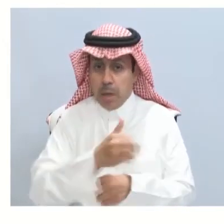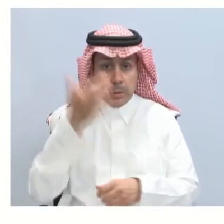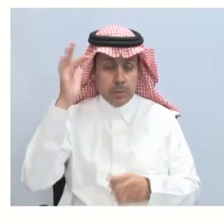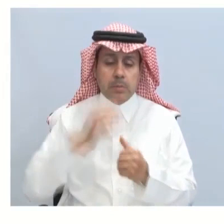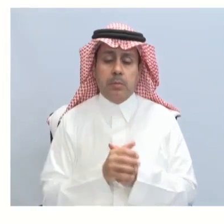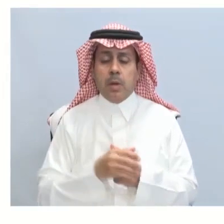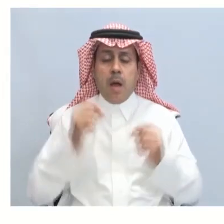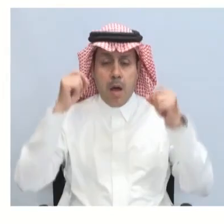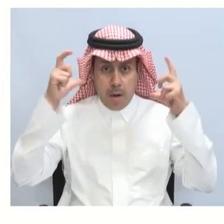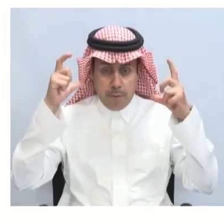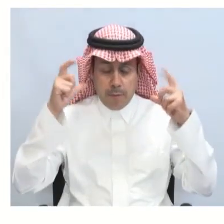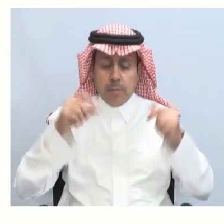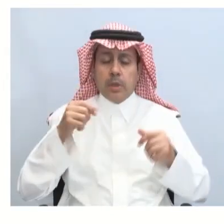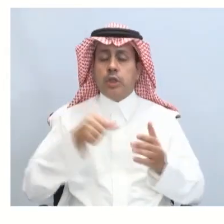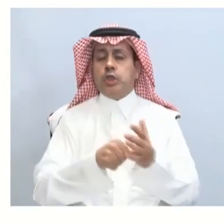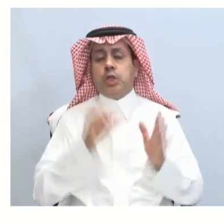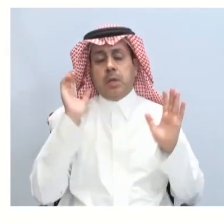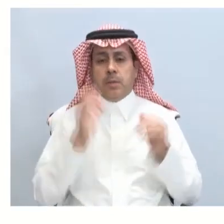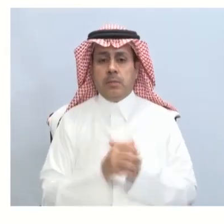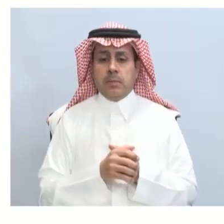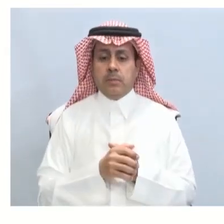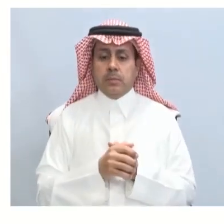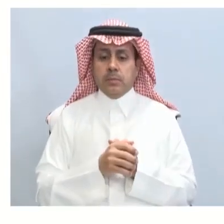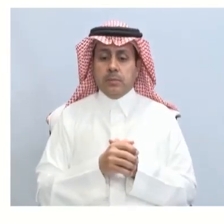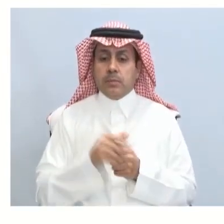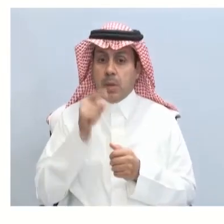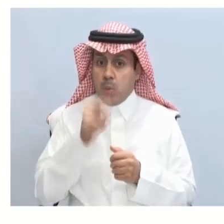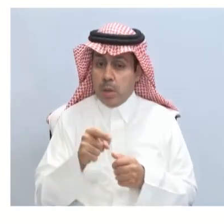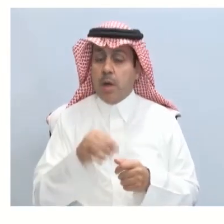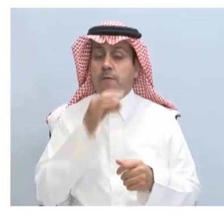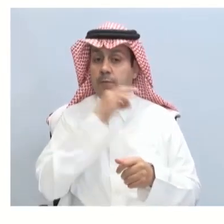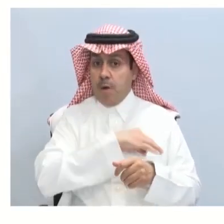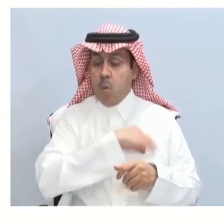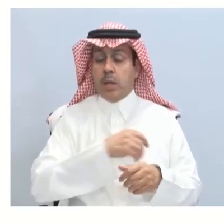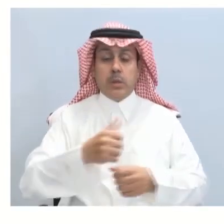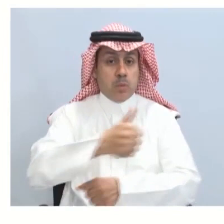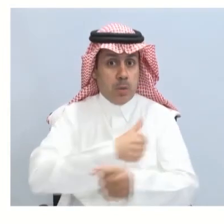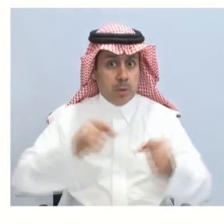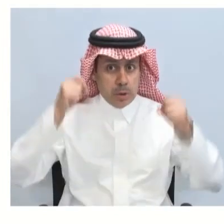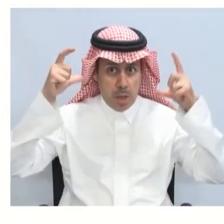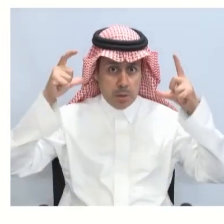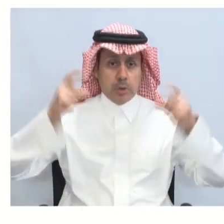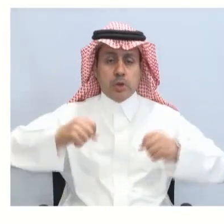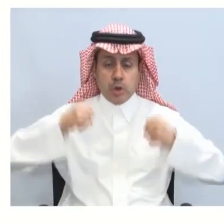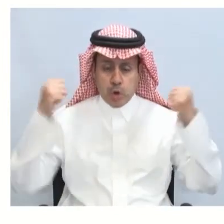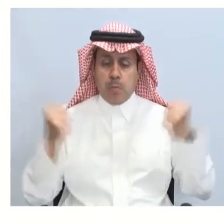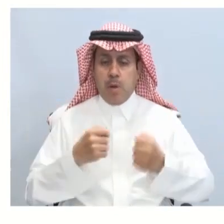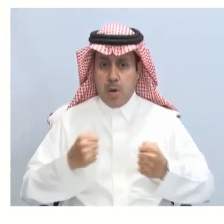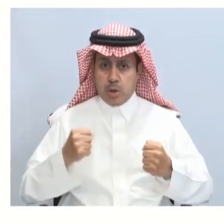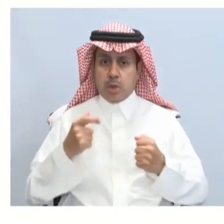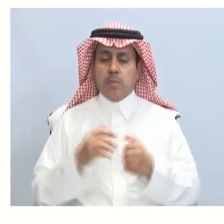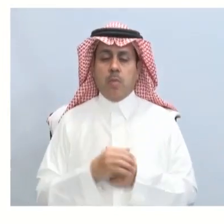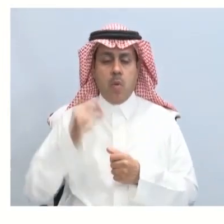علمها من علمها وجهلها من جهلها وهنا حكم الاولى التنميه العقليه والبدنيه